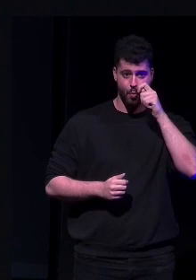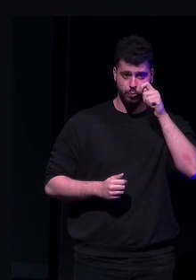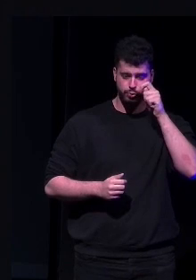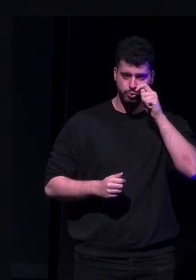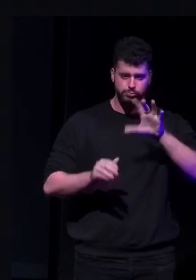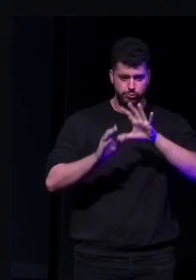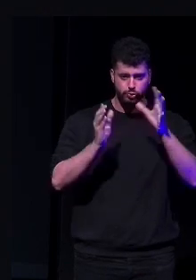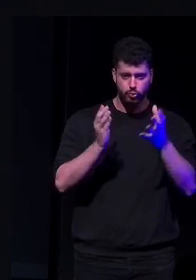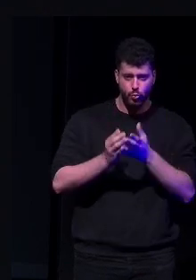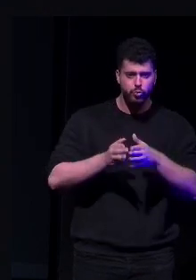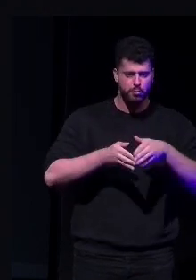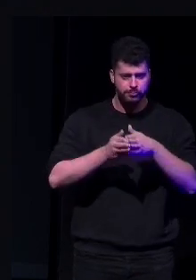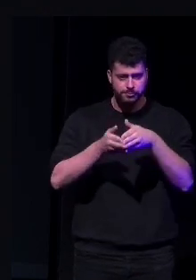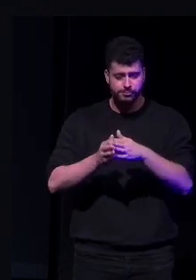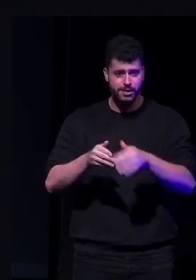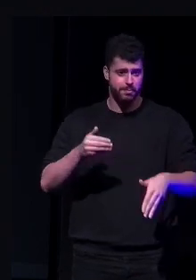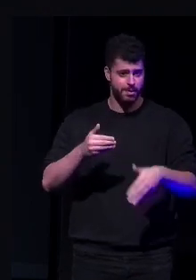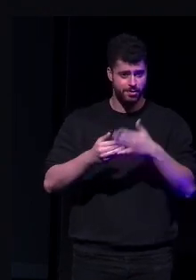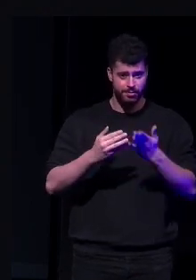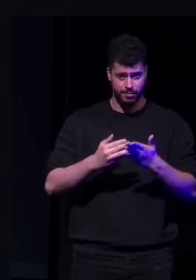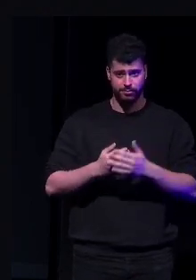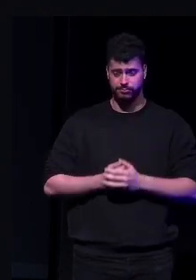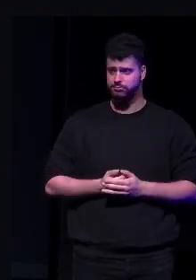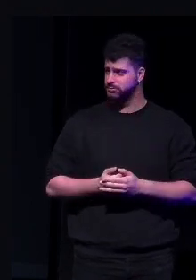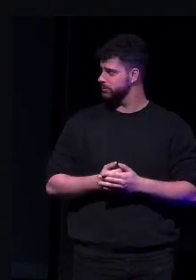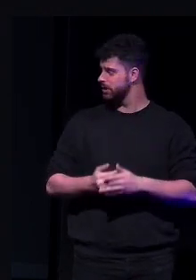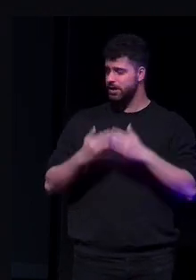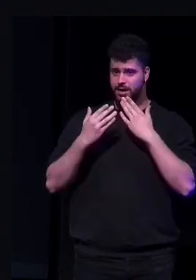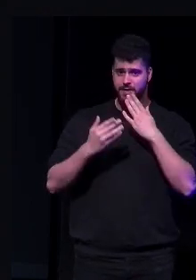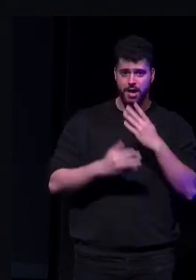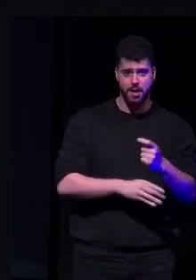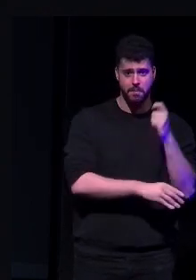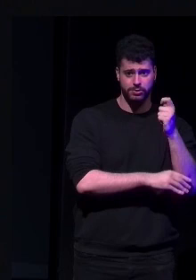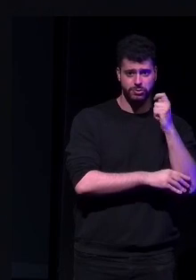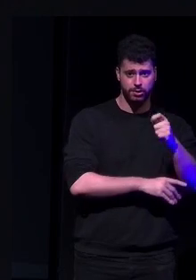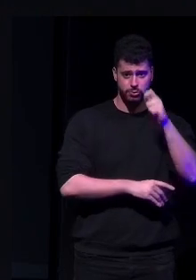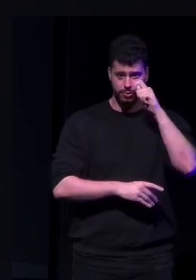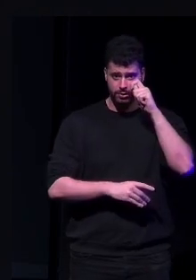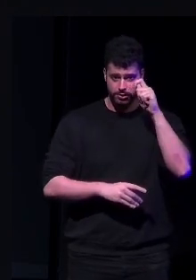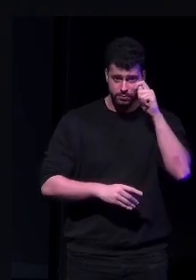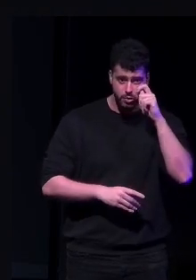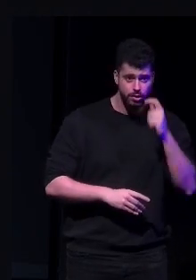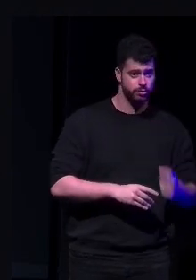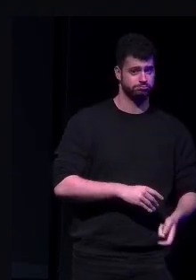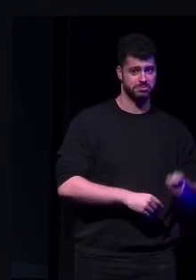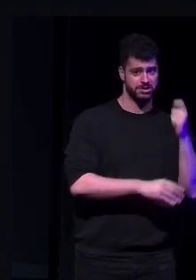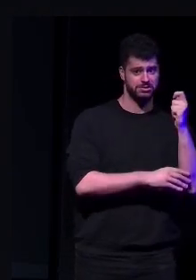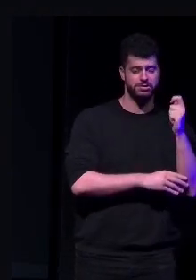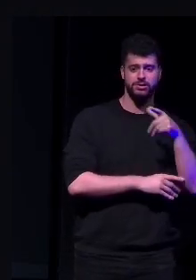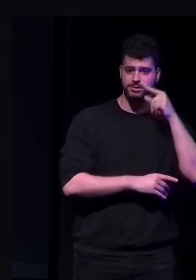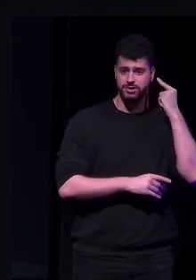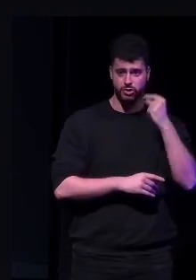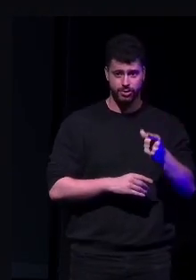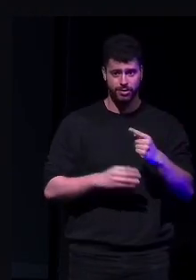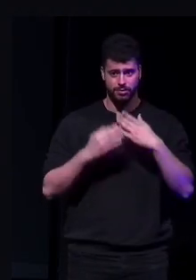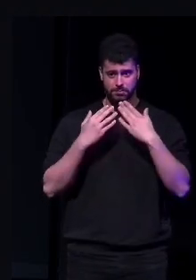marítim. Començaré per expressar la meva gratitud al Patronat de Turisme, la Diputació de Girona, per aquest reconeixement com a